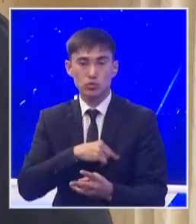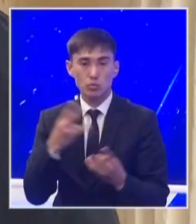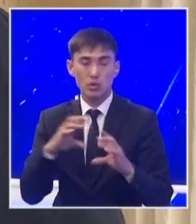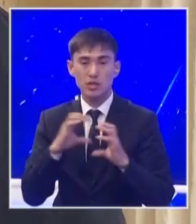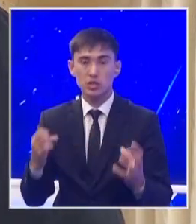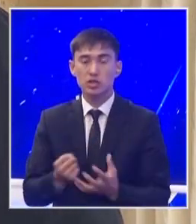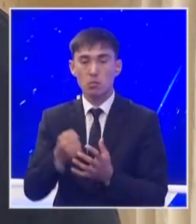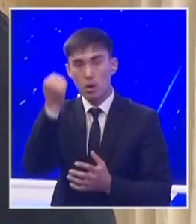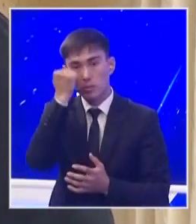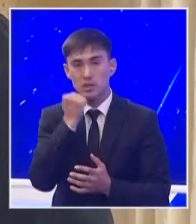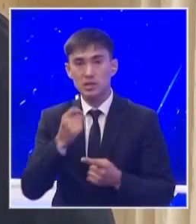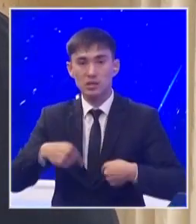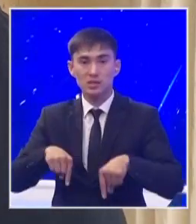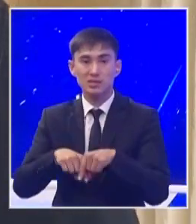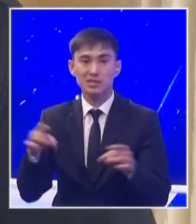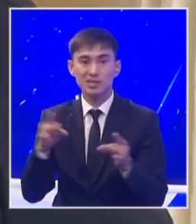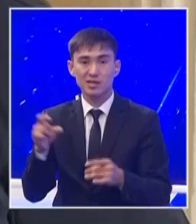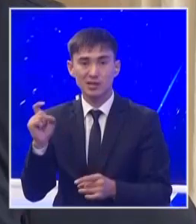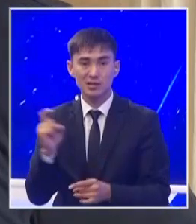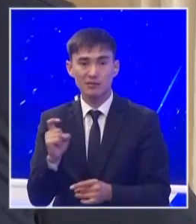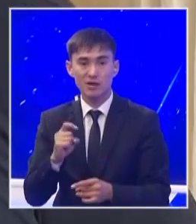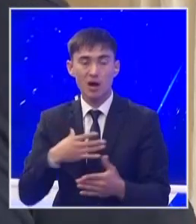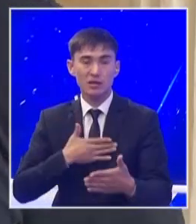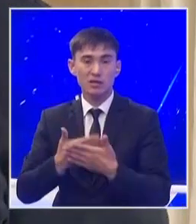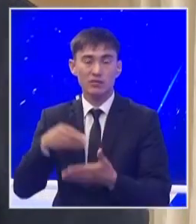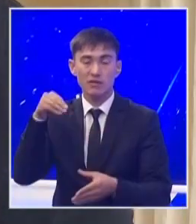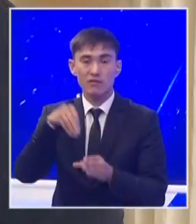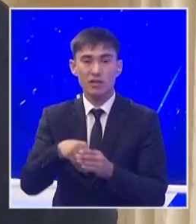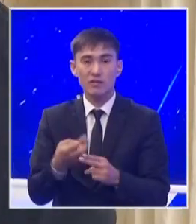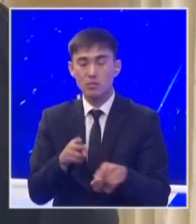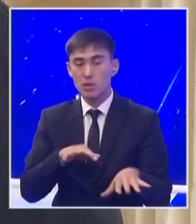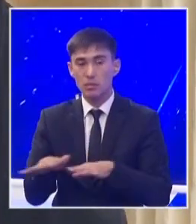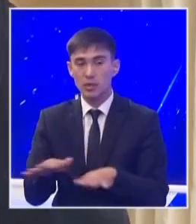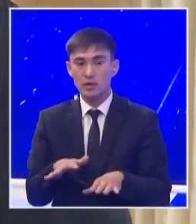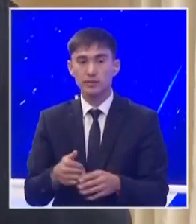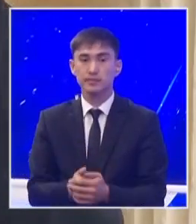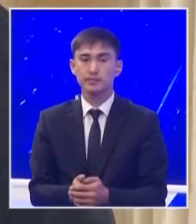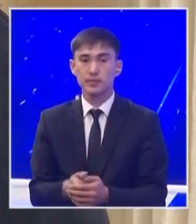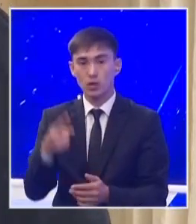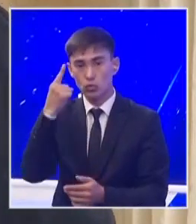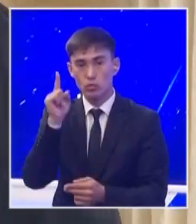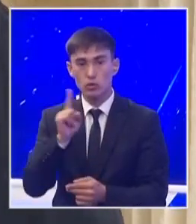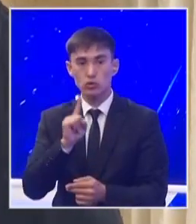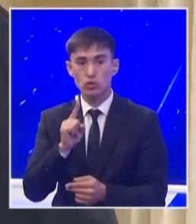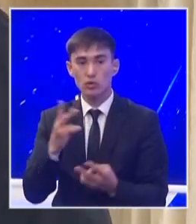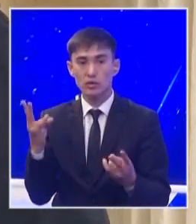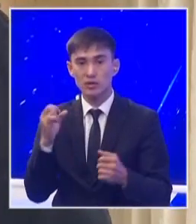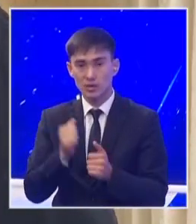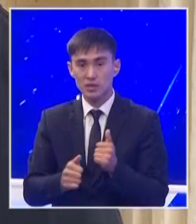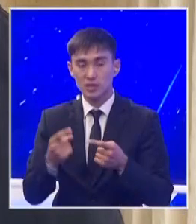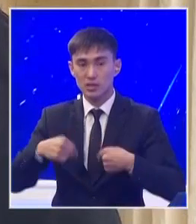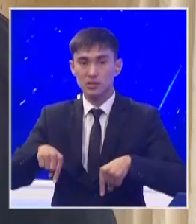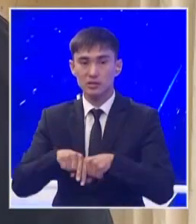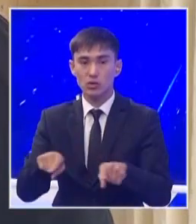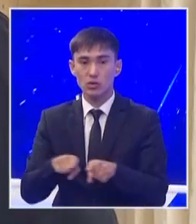Также хотел бы поблагодарить Ассоциацию рестораторов за активный вклад в это мероприятие. Я думаю, что надо почаще